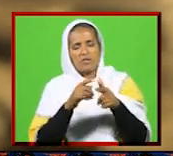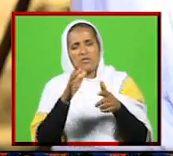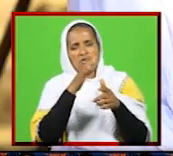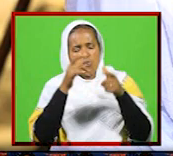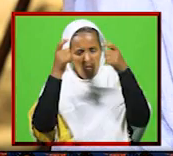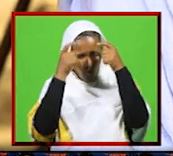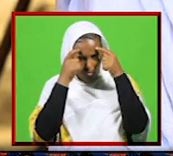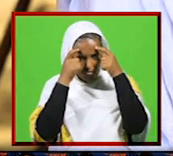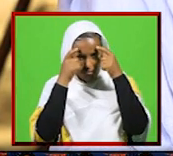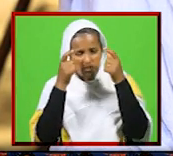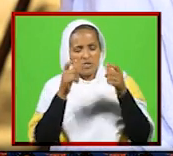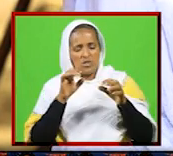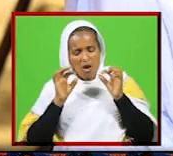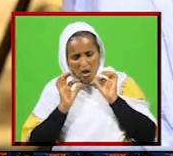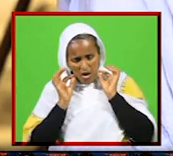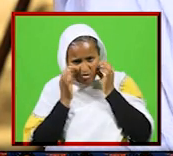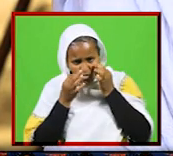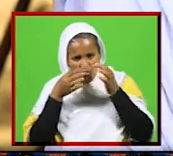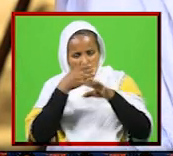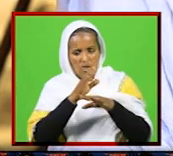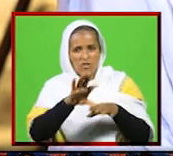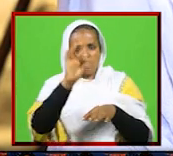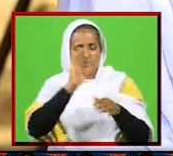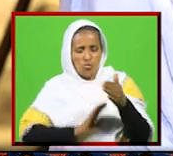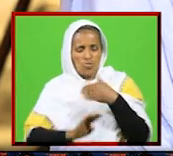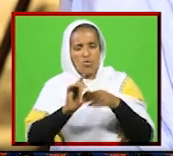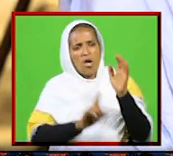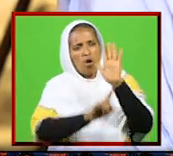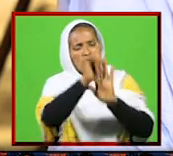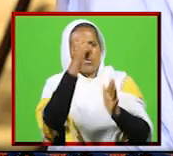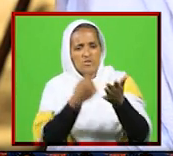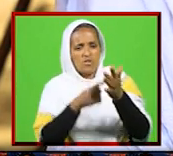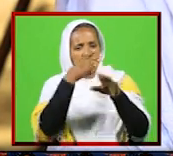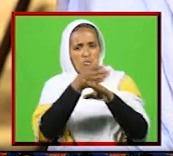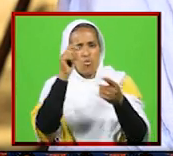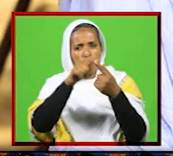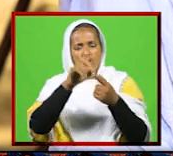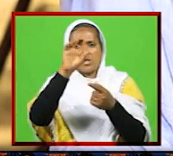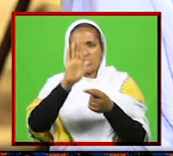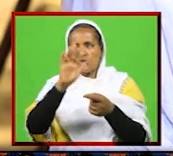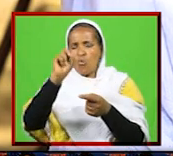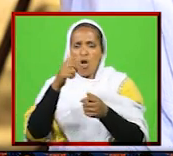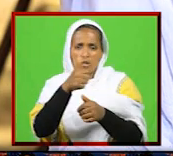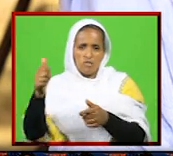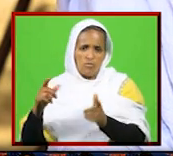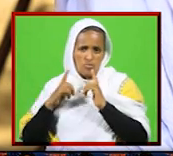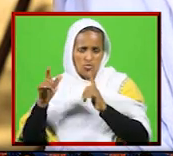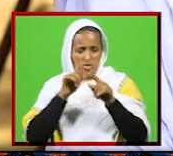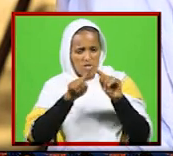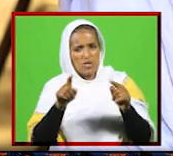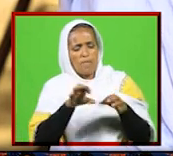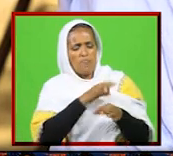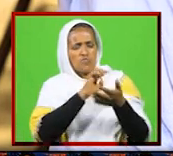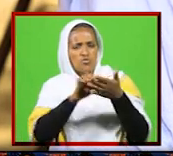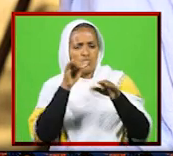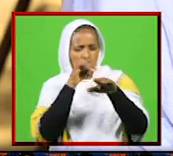መንገድም የለ። እንግዲህ ማሆይ በእውነት ካረጁ በኋላ የተገኙ እናት ናቸው። ተወልደው ያደጉት እዚህ ነው። ከዛ በኋላ ወደ ሸዋ ሄደው